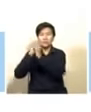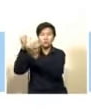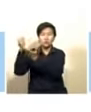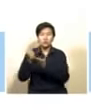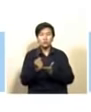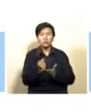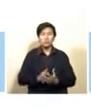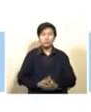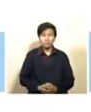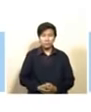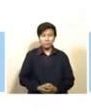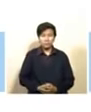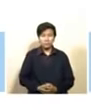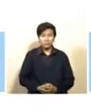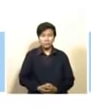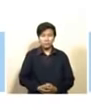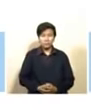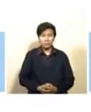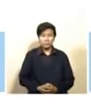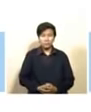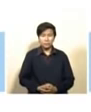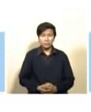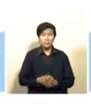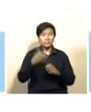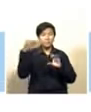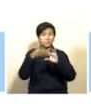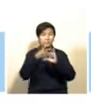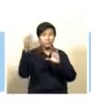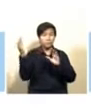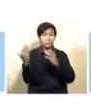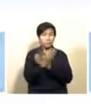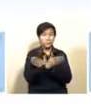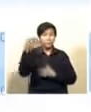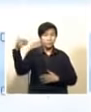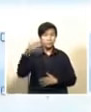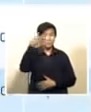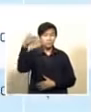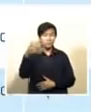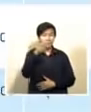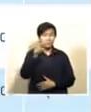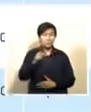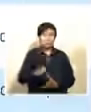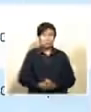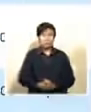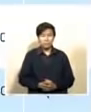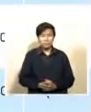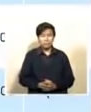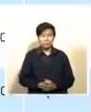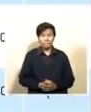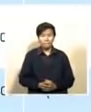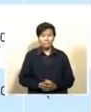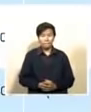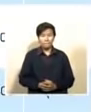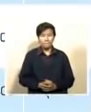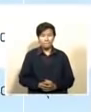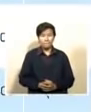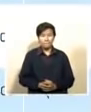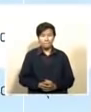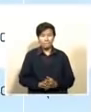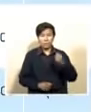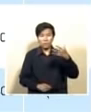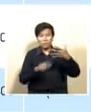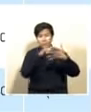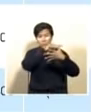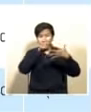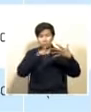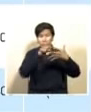าฝุ่นละอองที่มีเยอะนะครับอันนี้ใช้กันฝุ่นไม่ได้กันเชื้อโรคแต่เราจะให้แก่ผู้ที่มีความจำเป็นส่วนชุดต่